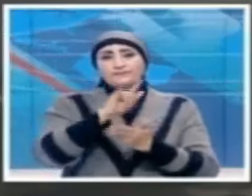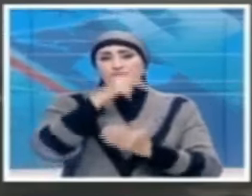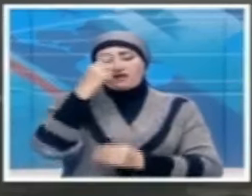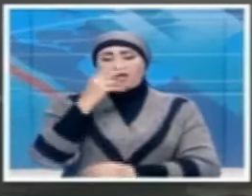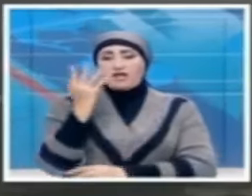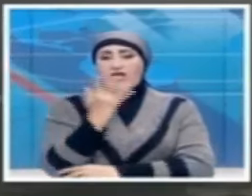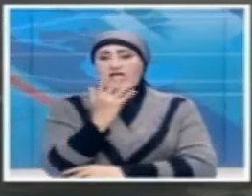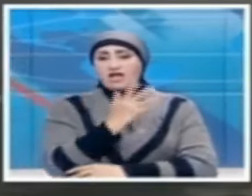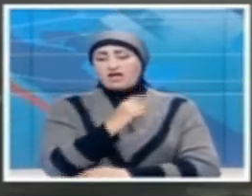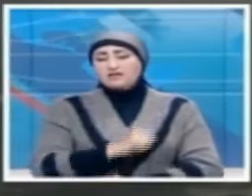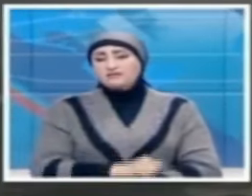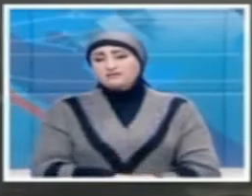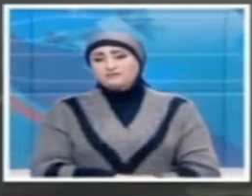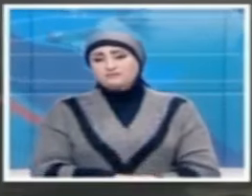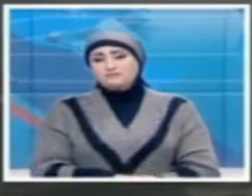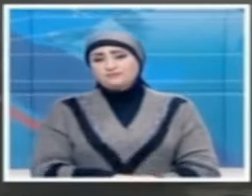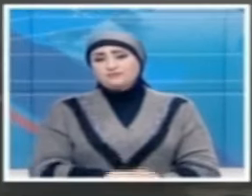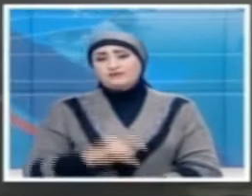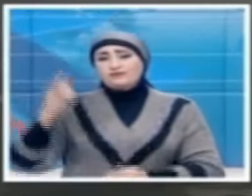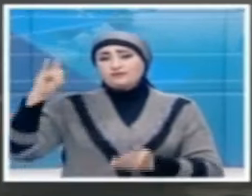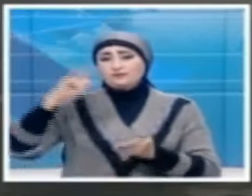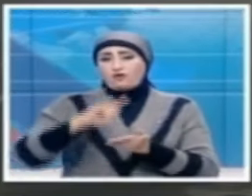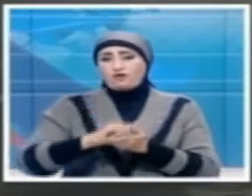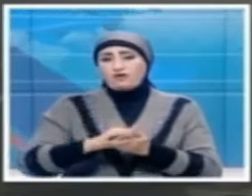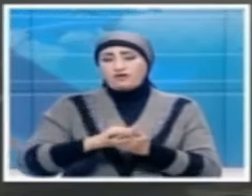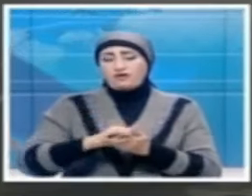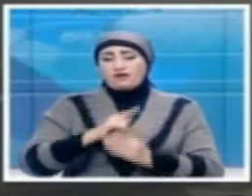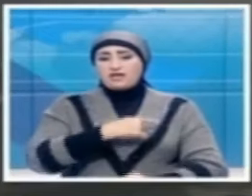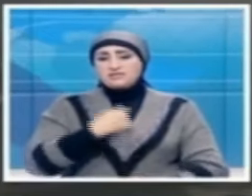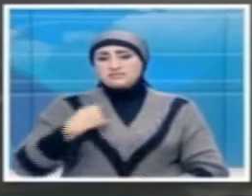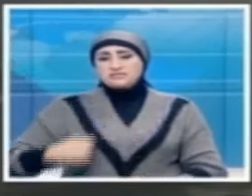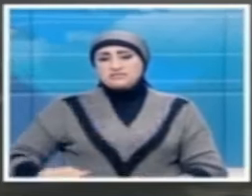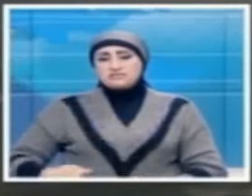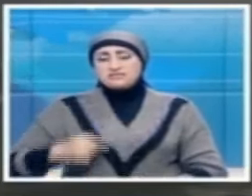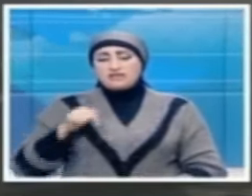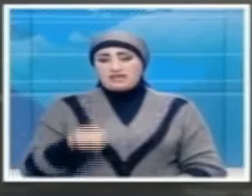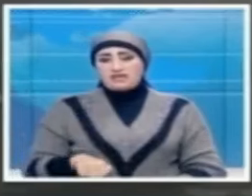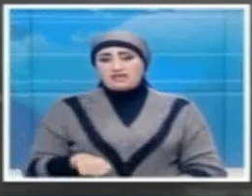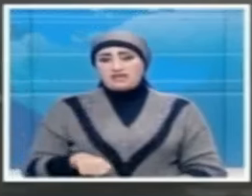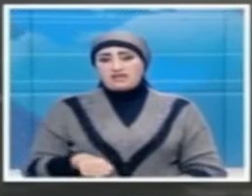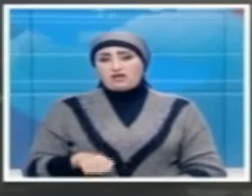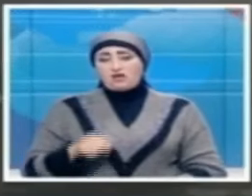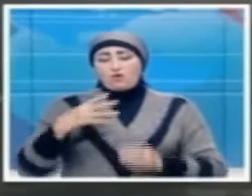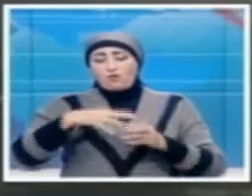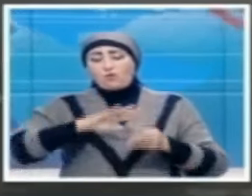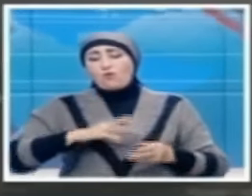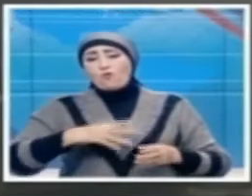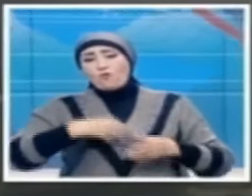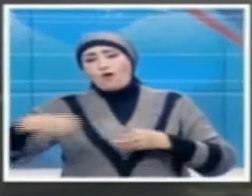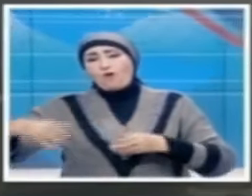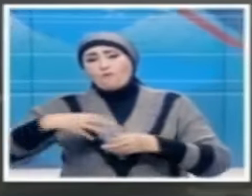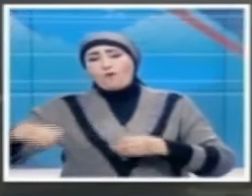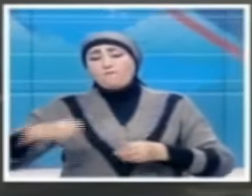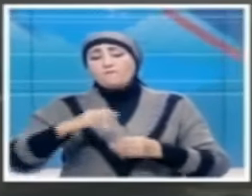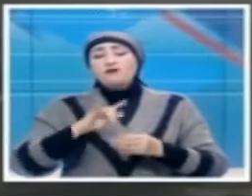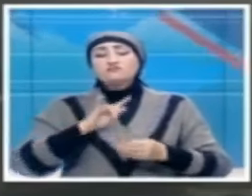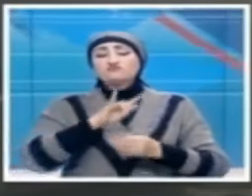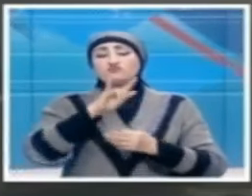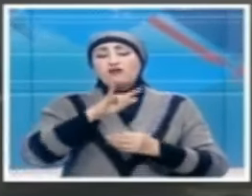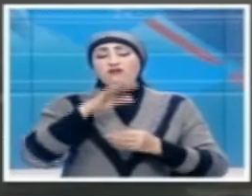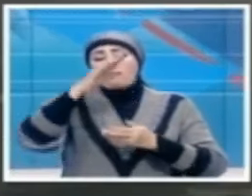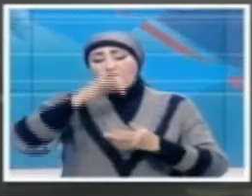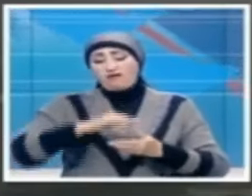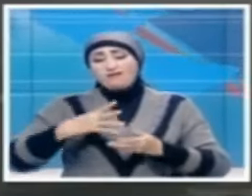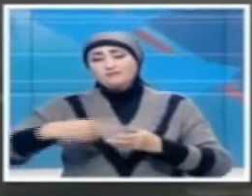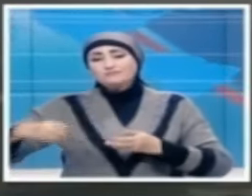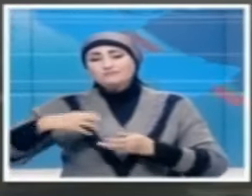طائرة صينية منذ صباح اليوم، وبالفعل تم تفريغ حمولتها في المخازن